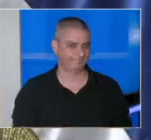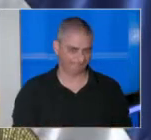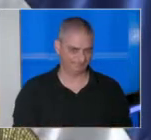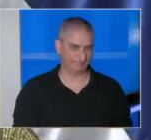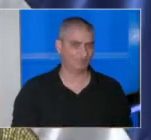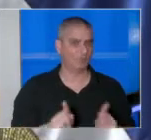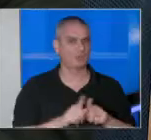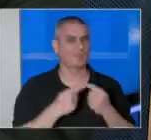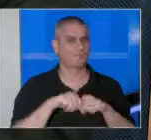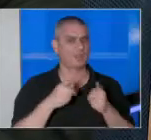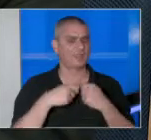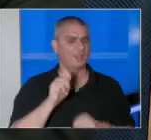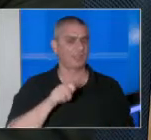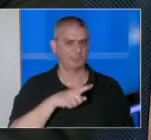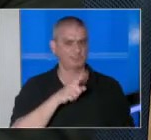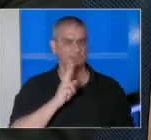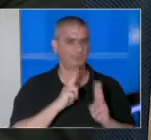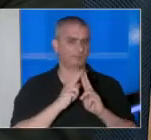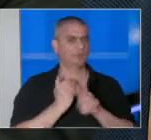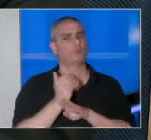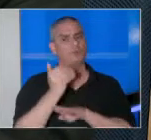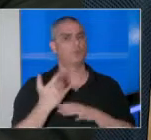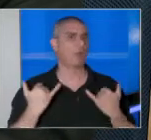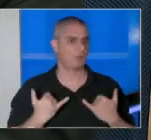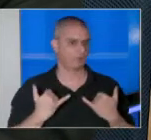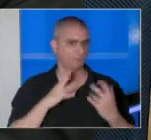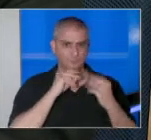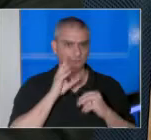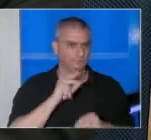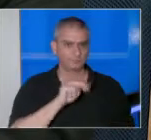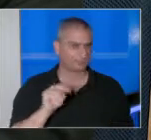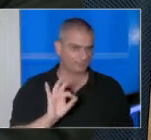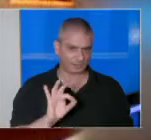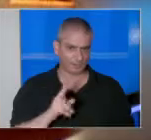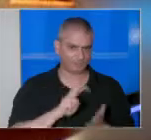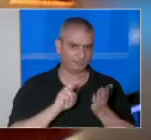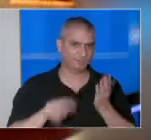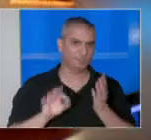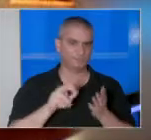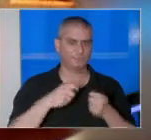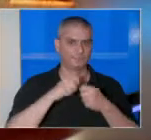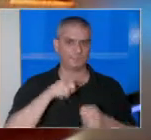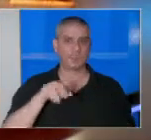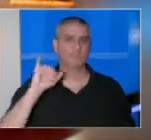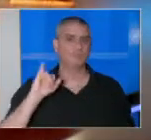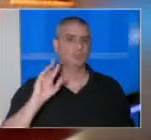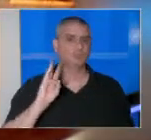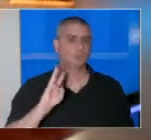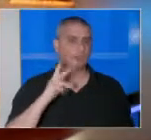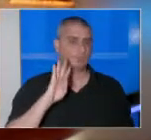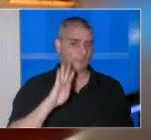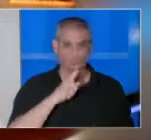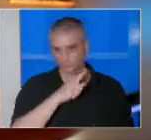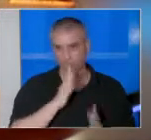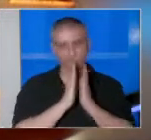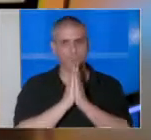נמשיך עם אותה ועדה, ועדת הכנסת, שהתכנסה יותר מאוחר היום, לדבר בנושא פרישתה של חברת הכנסת יפעת שאשא ביטון, על